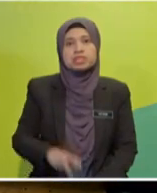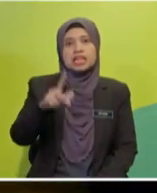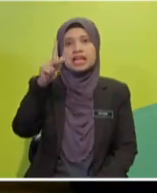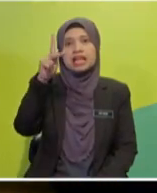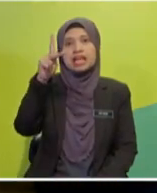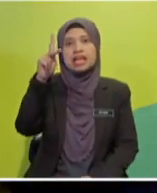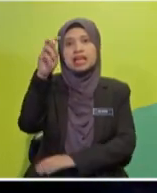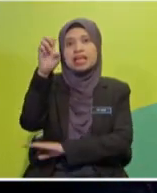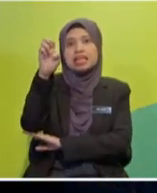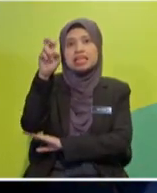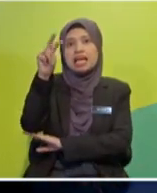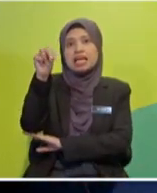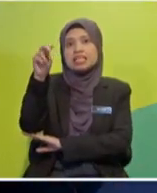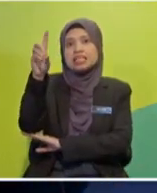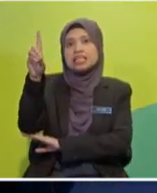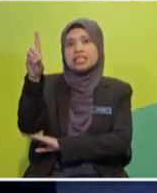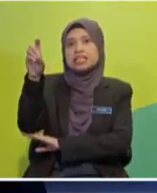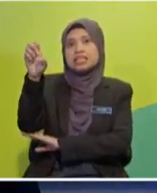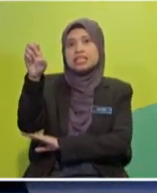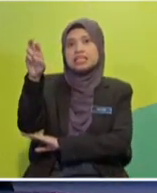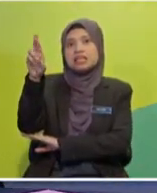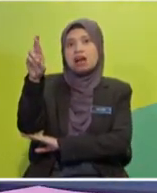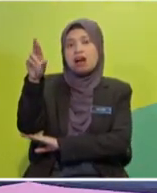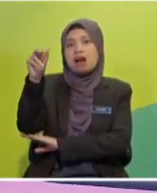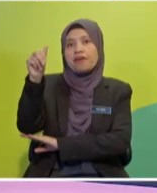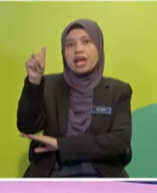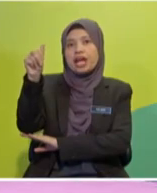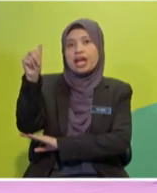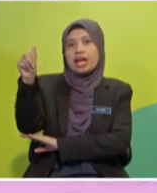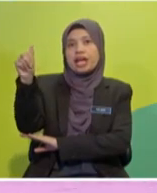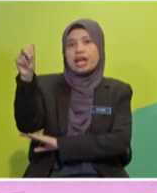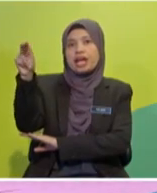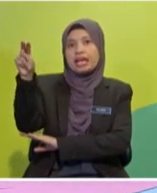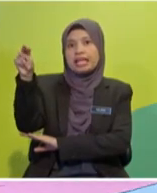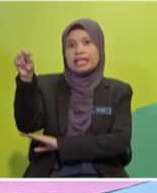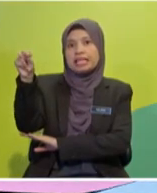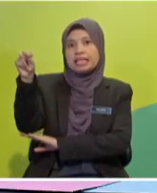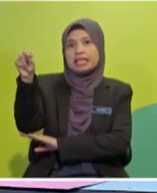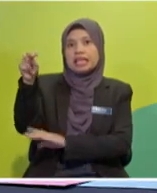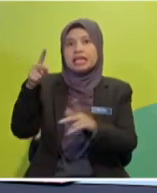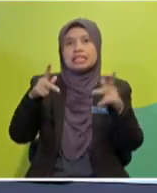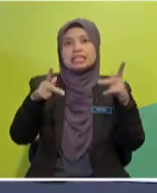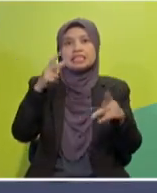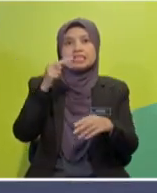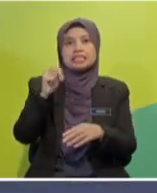K-E-N KEN D-E-D-E R-E-R-A A-N-N Kenderaan